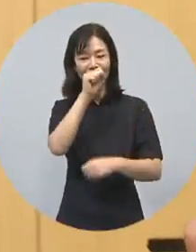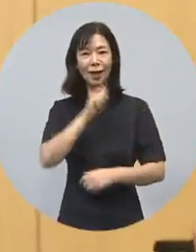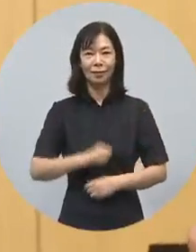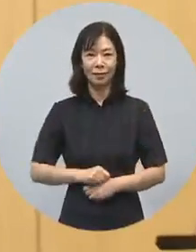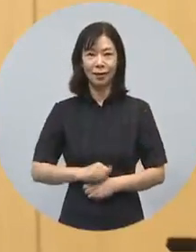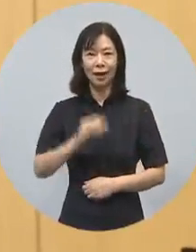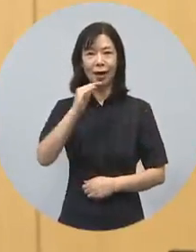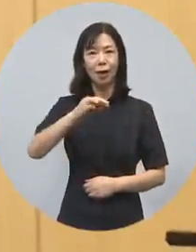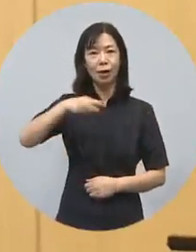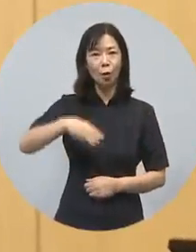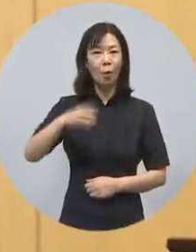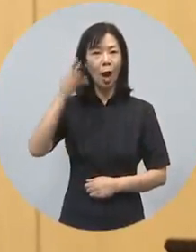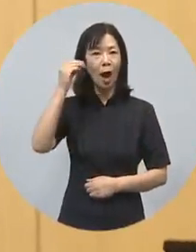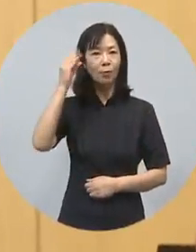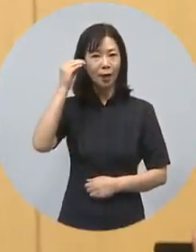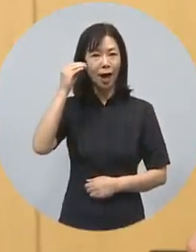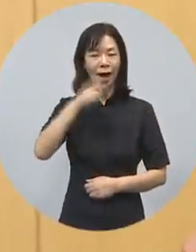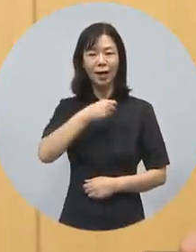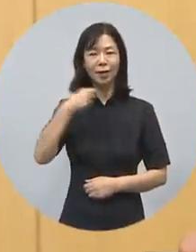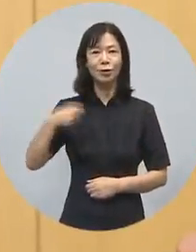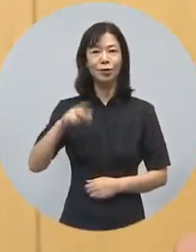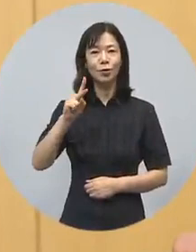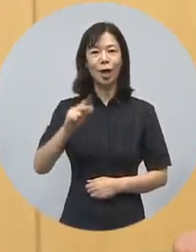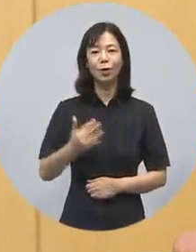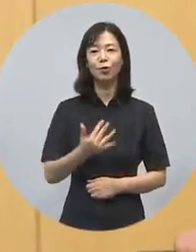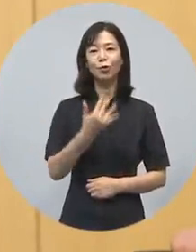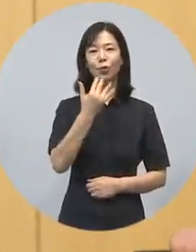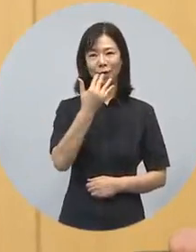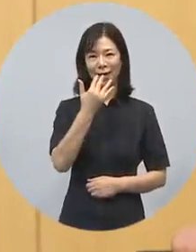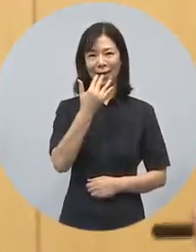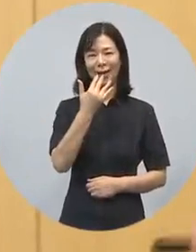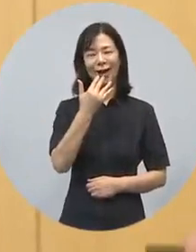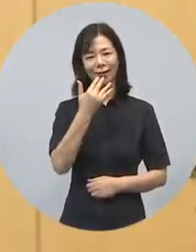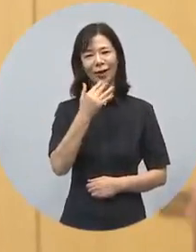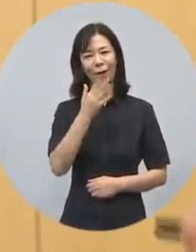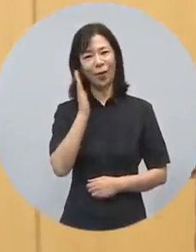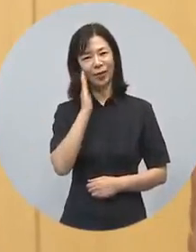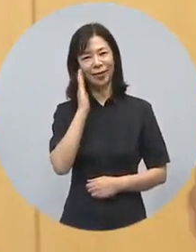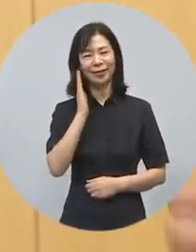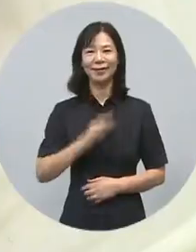で炒めているので中華風味も出ている、しっかりとした春巻きとなっています。